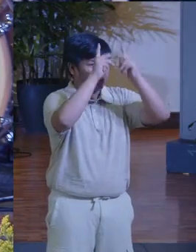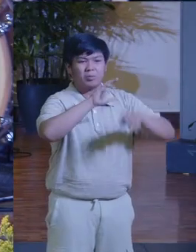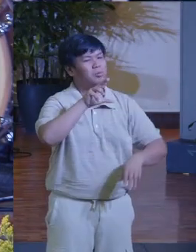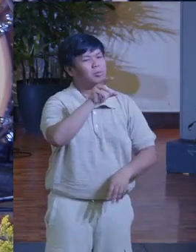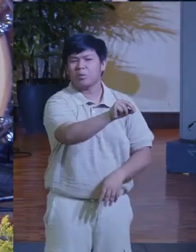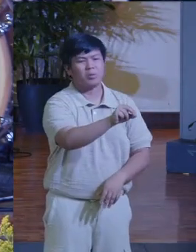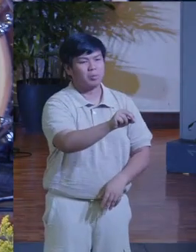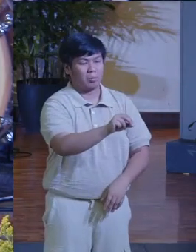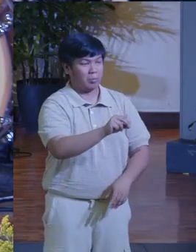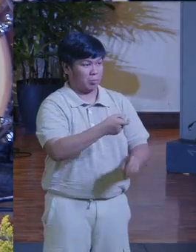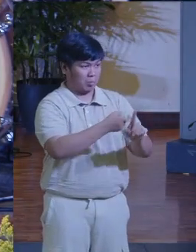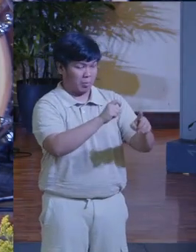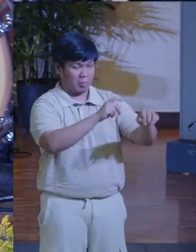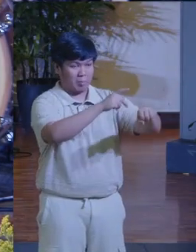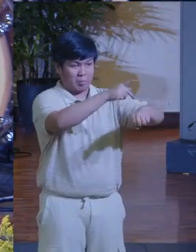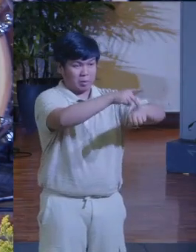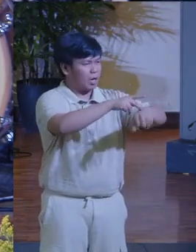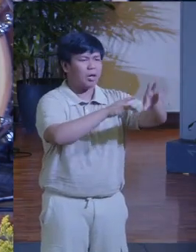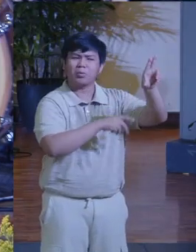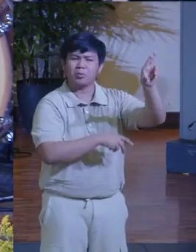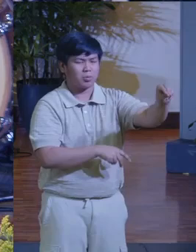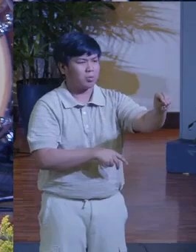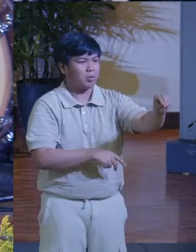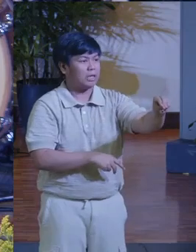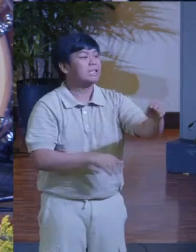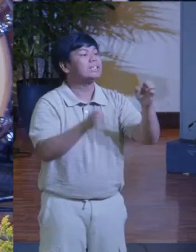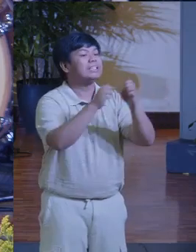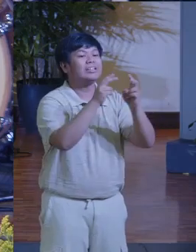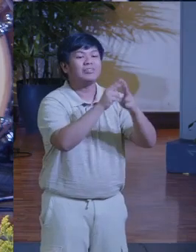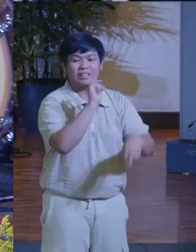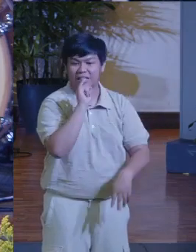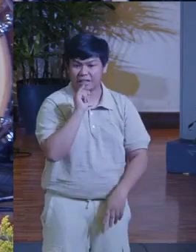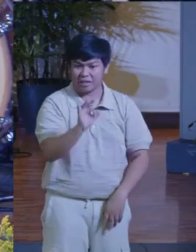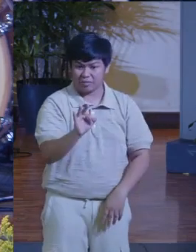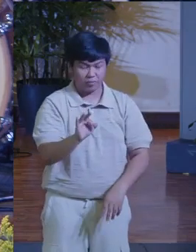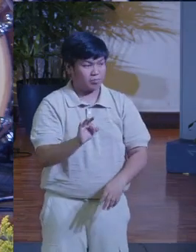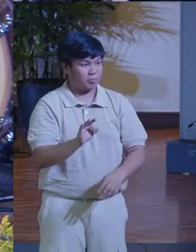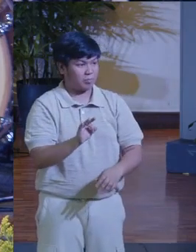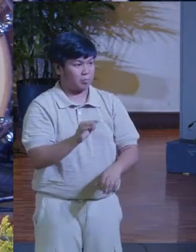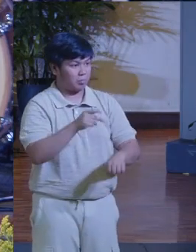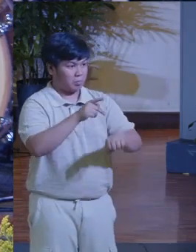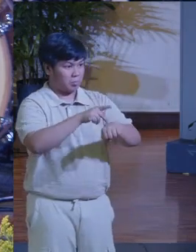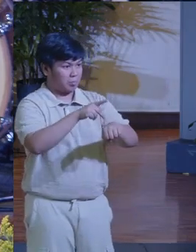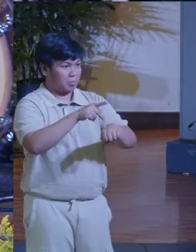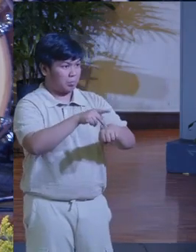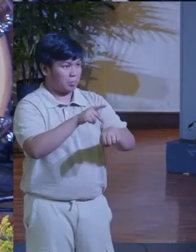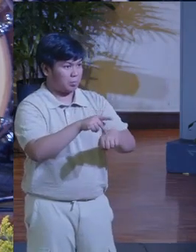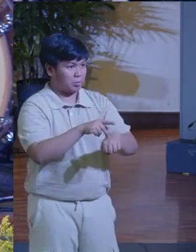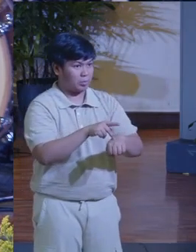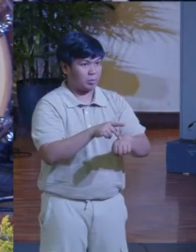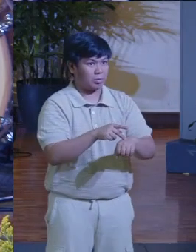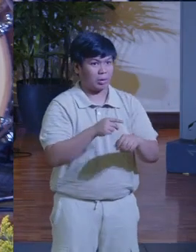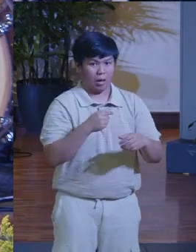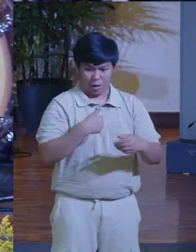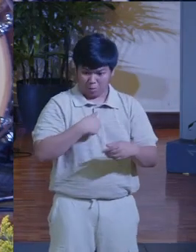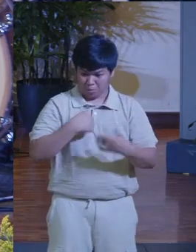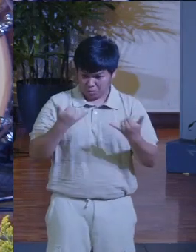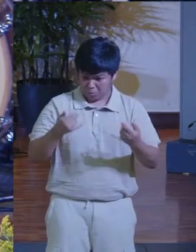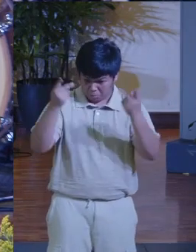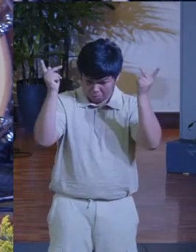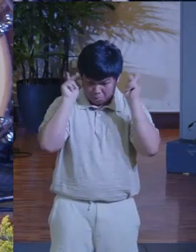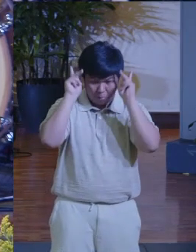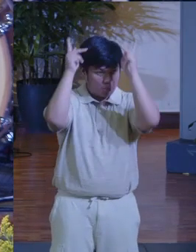lupa. Si Pedro po, kahit siya po mismo, ay tatanggi doon sa pagtaguri